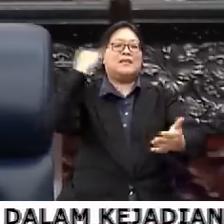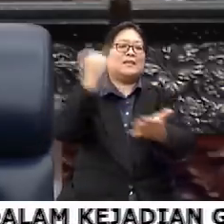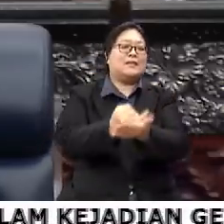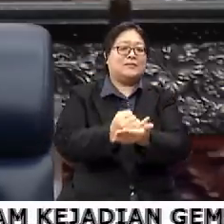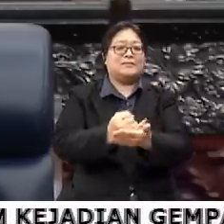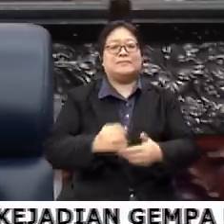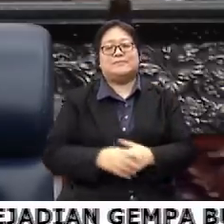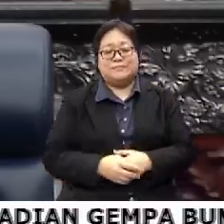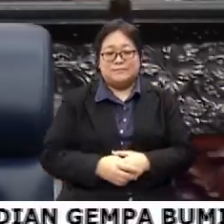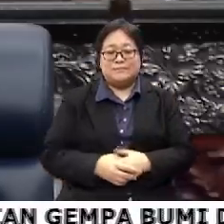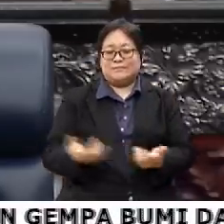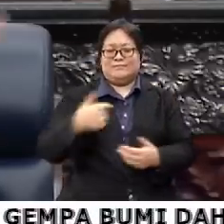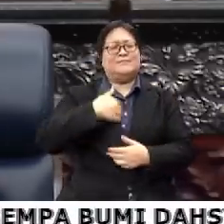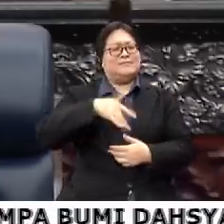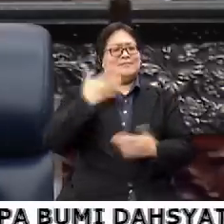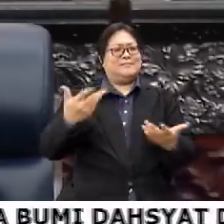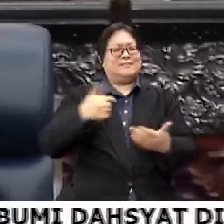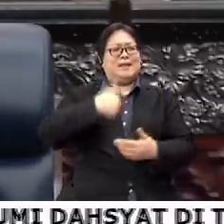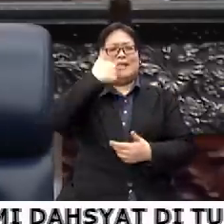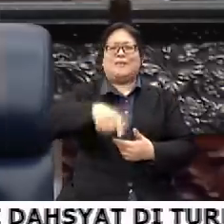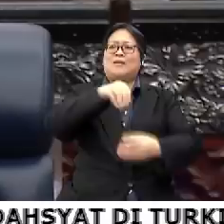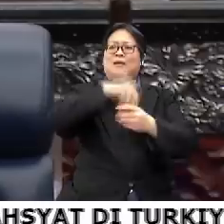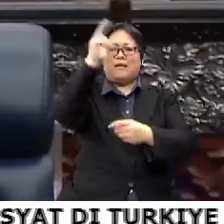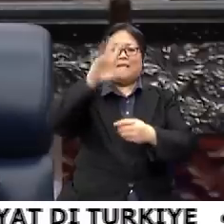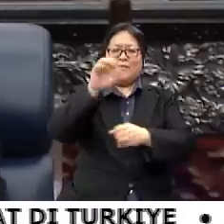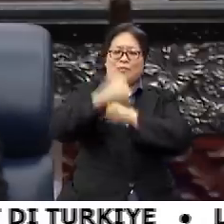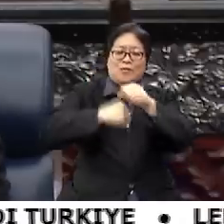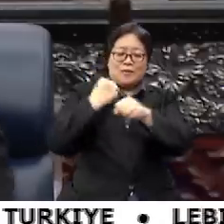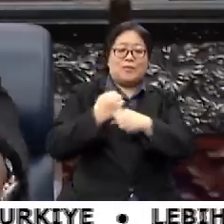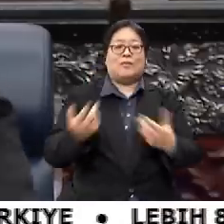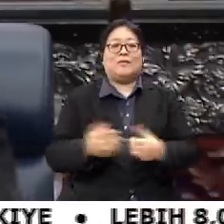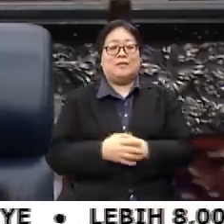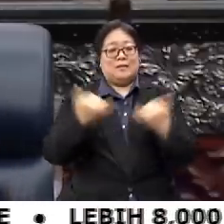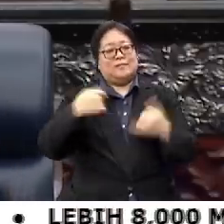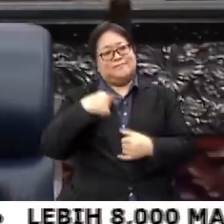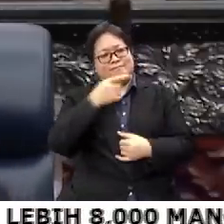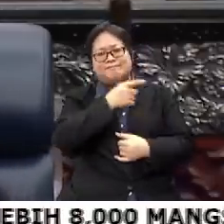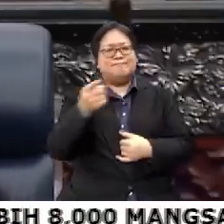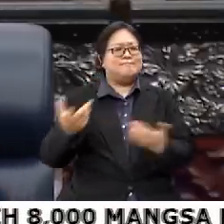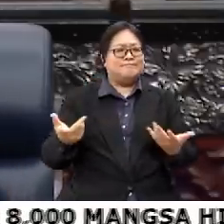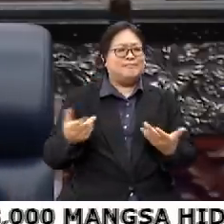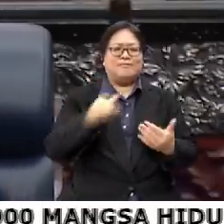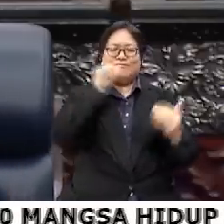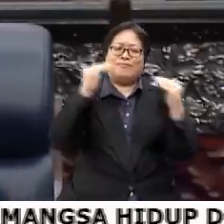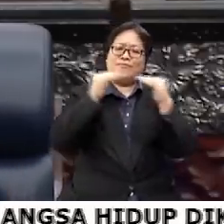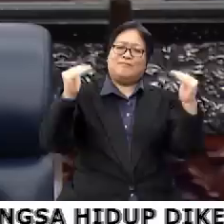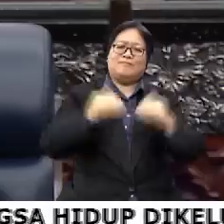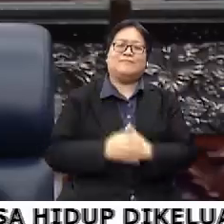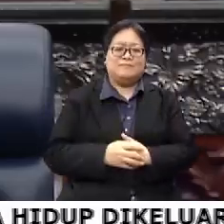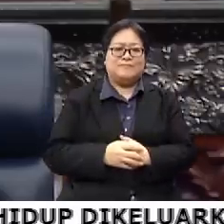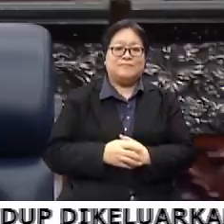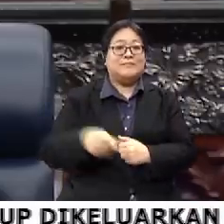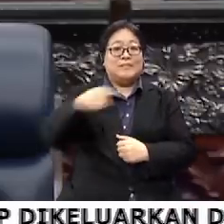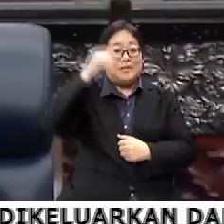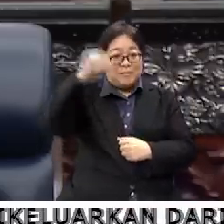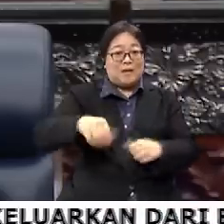jahat. Saya rasa gitu. Saya dah lama dalam kerajaan. Dekat hampir 50 tahun. Hari ini saya bercakap. It is not fair. And you think you